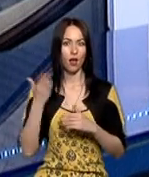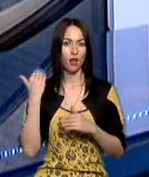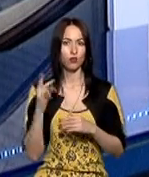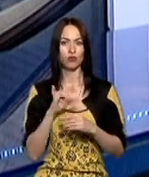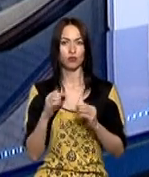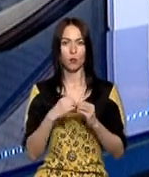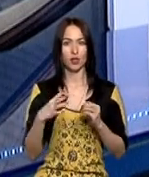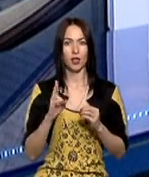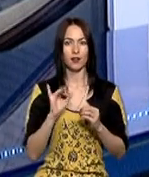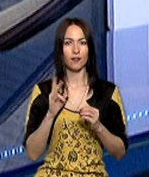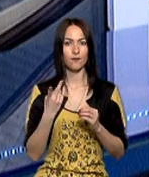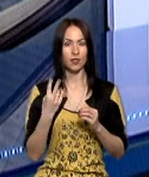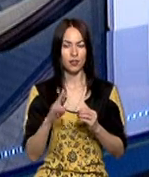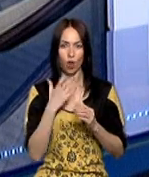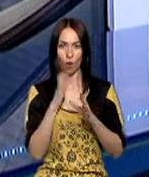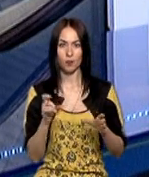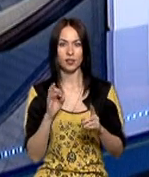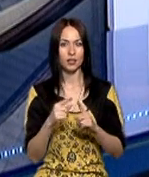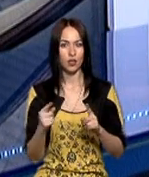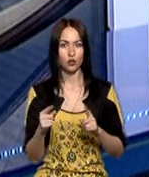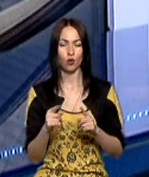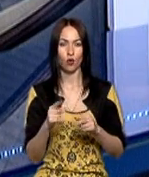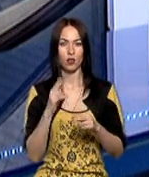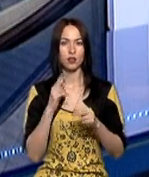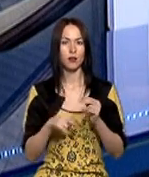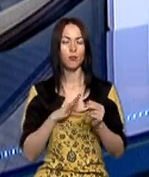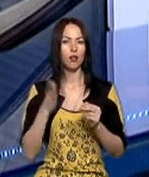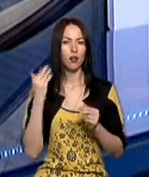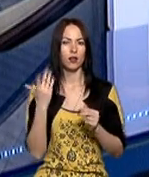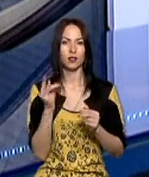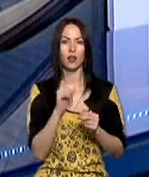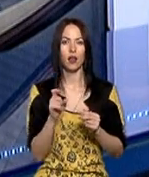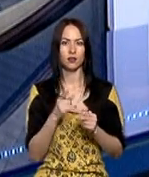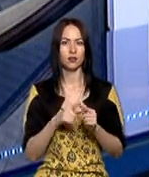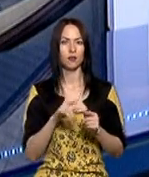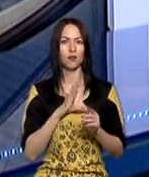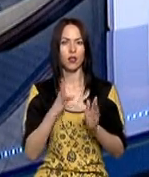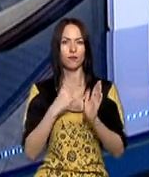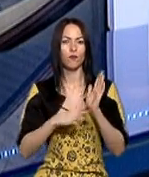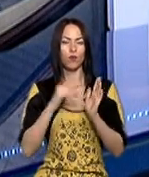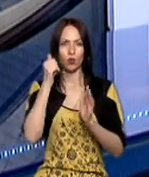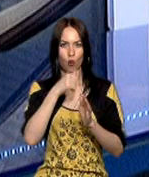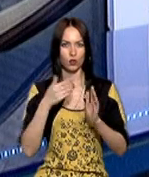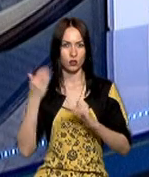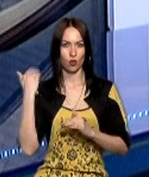ніж 15 квітня, опалювальний сезон закінчували усього кілька разів, зокрема у 90-х роках.